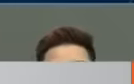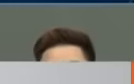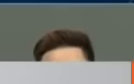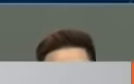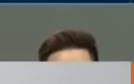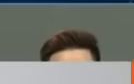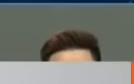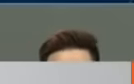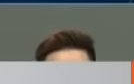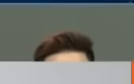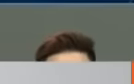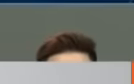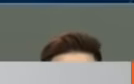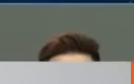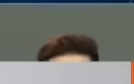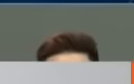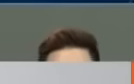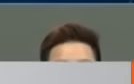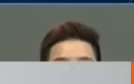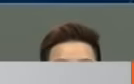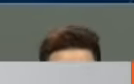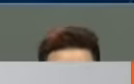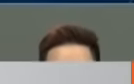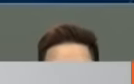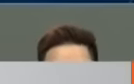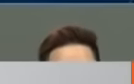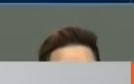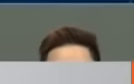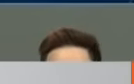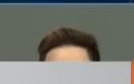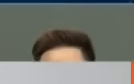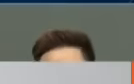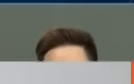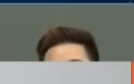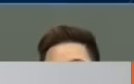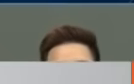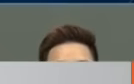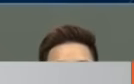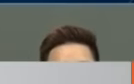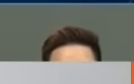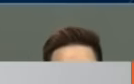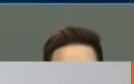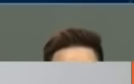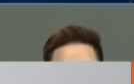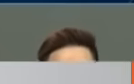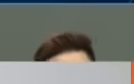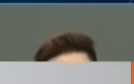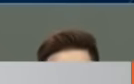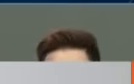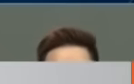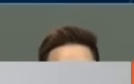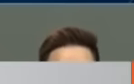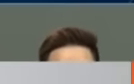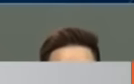จังหวัดนี้เหนียวแน่นนะคะมีทั้งศรีสะเกษยโสธรบึงกาฬกาฬสินธุ์สกลนครมุกดาหารแ